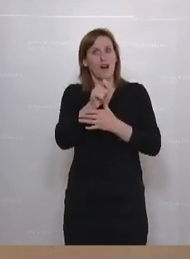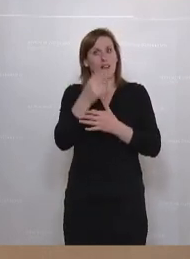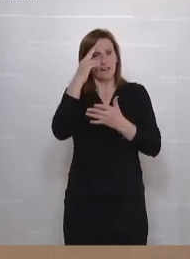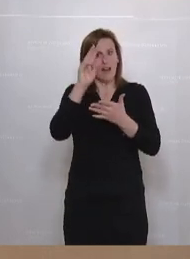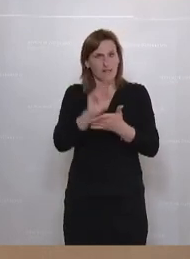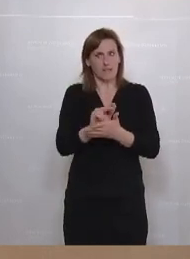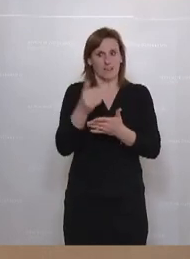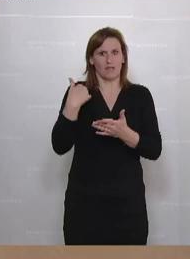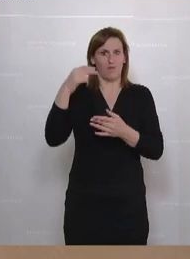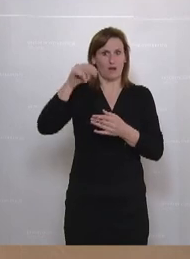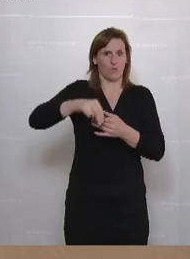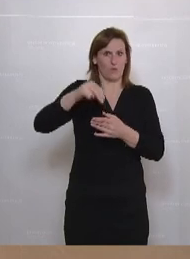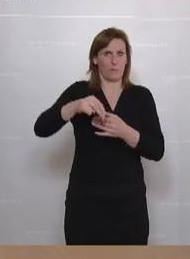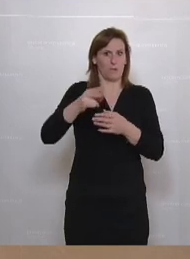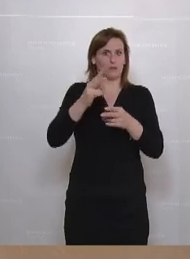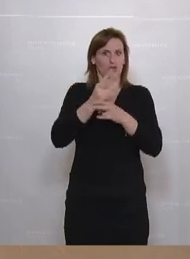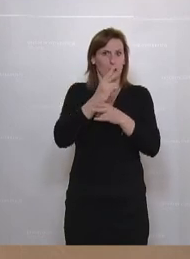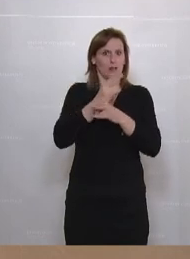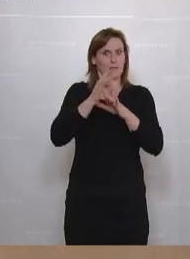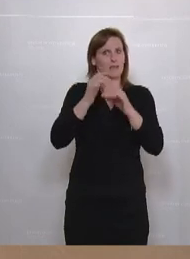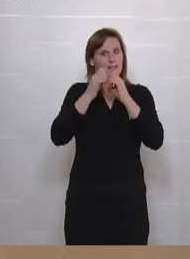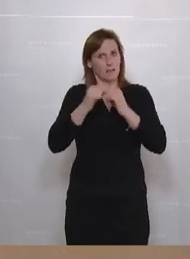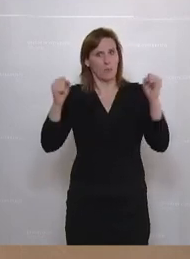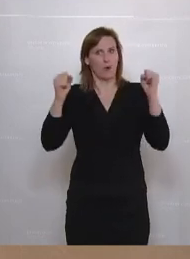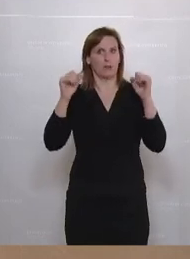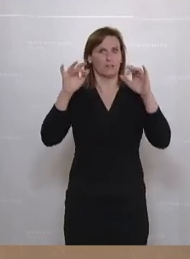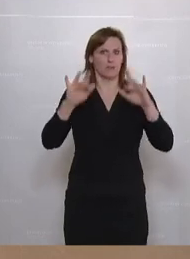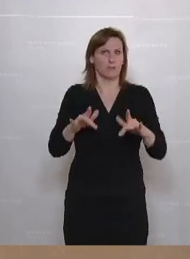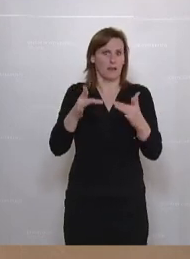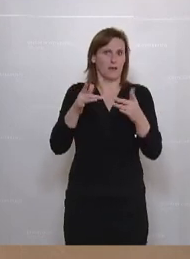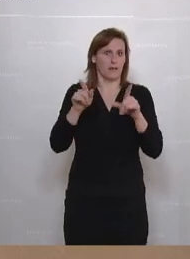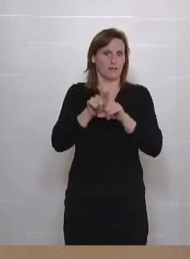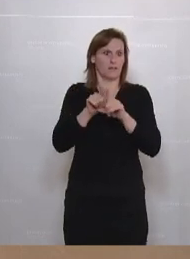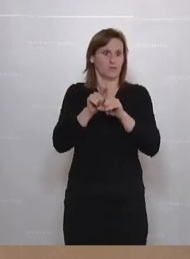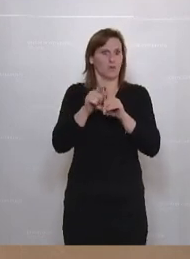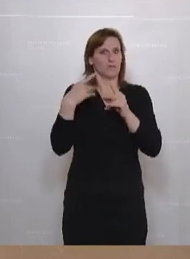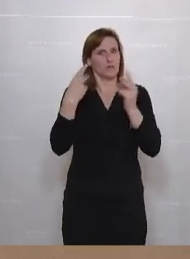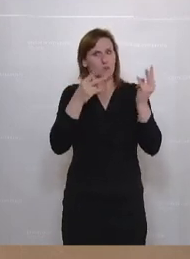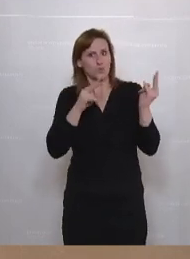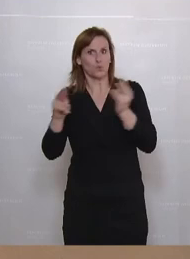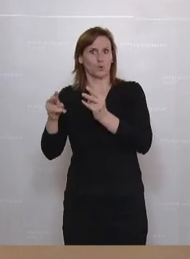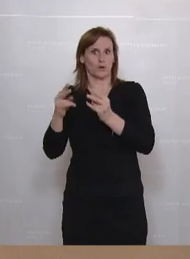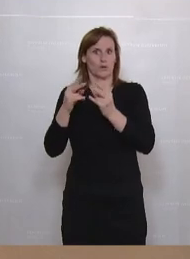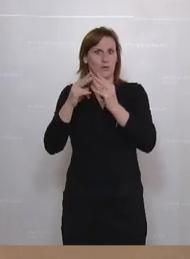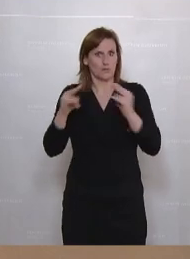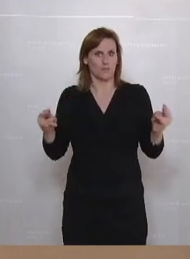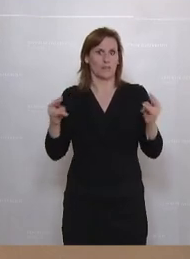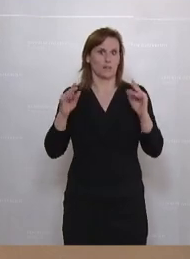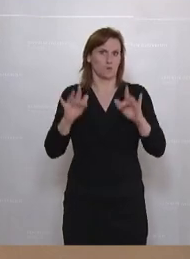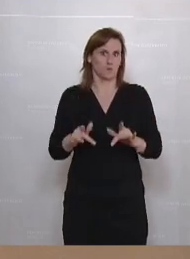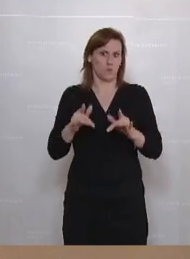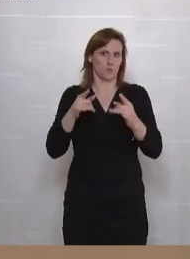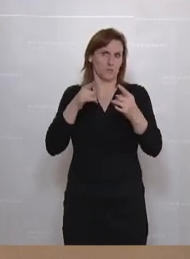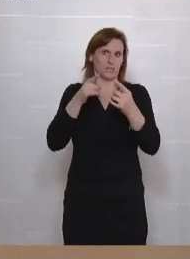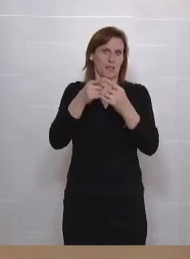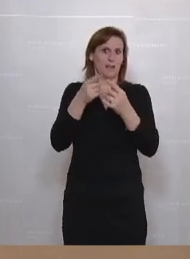November und damit der Status, der demokratische Status quo ante mit Aung San Suu Kyi an der Spitze wiederhergestellt wird. Das ist unser Ansinnen, und daher würde